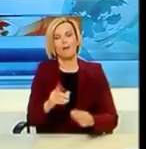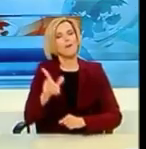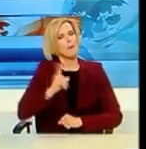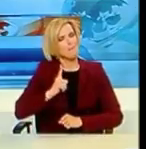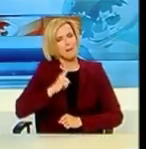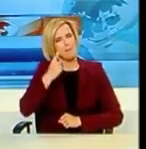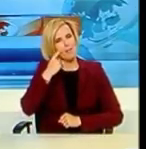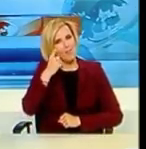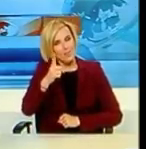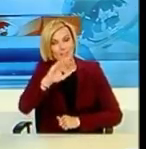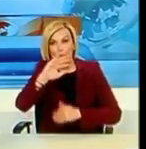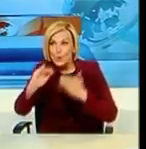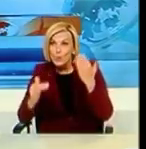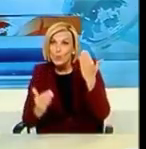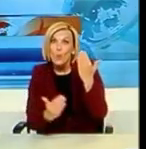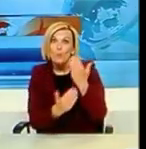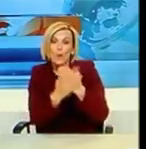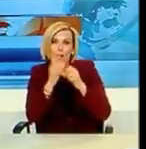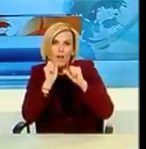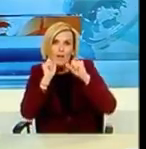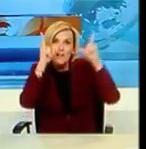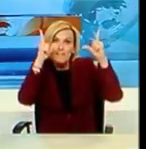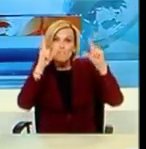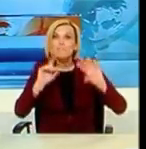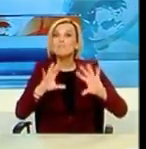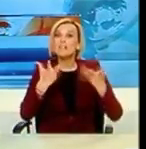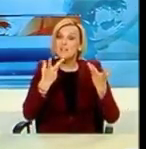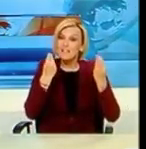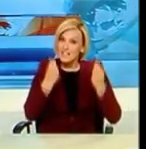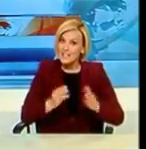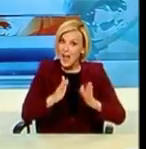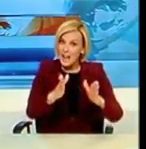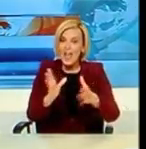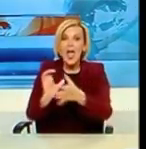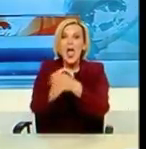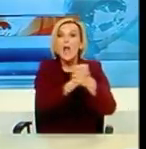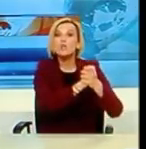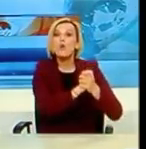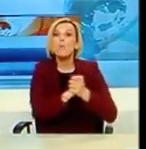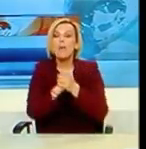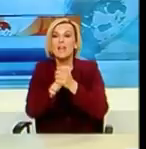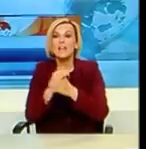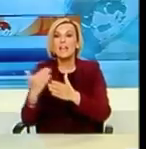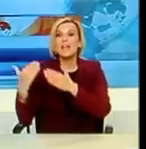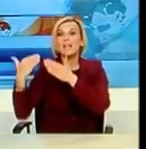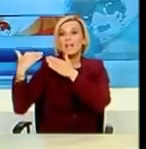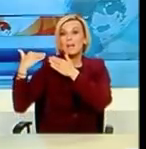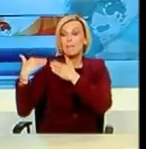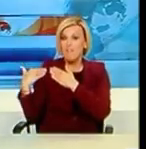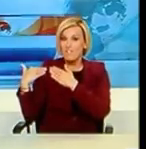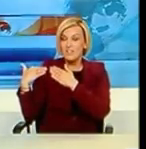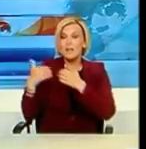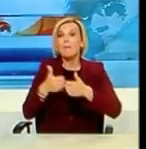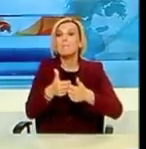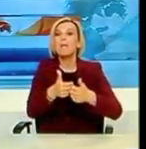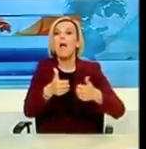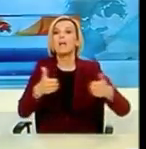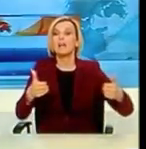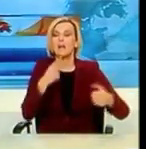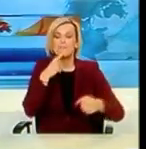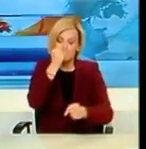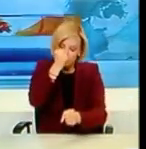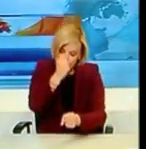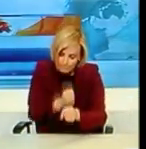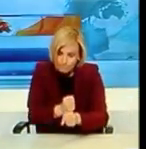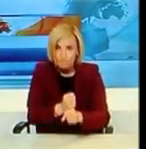φυτρινή αν μείνουμε υπεύθυνοι και πειθαρχημένοι. Ενωμένοι, αλλά μακριά ο ένας από τον άλλον. Μένουμε σπίτι,